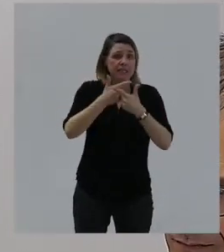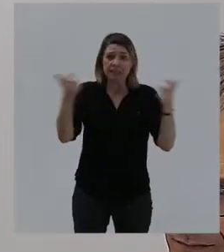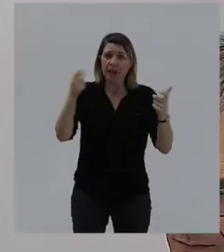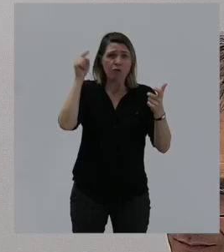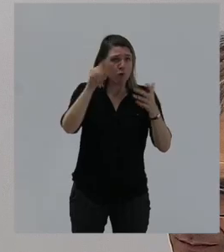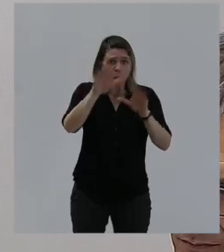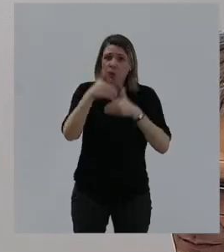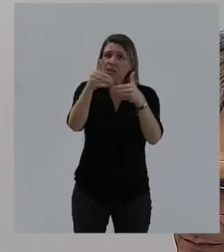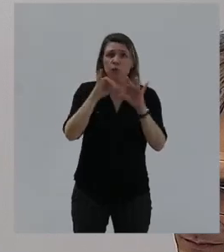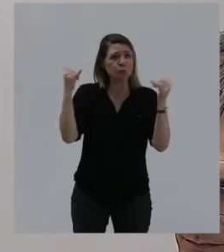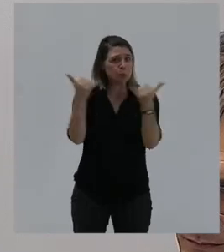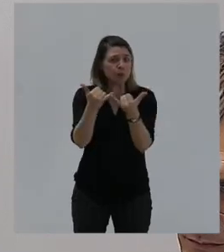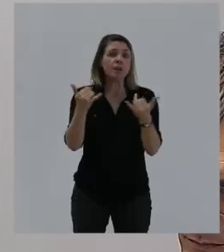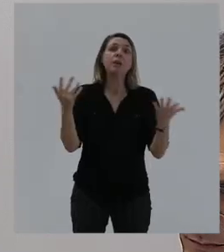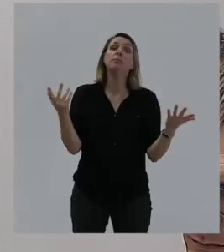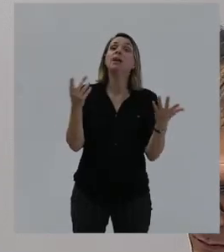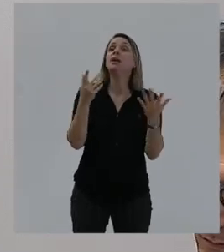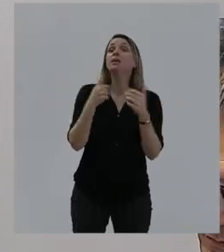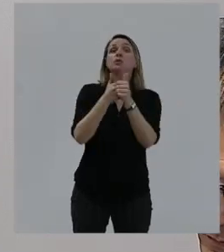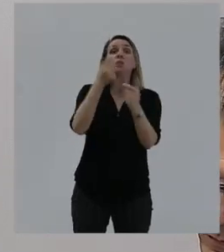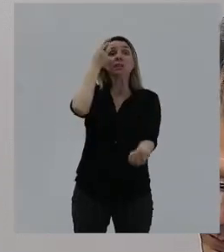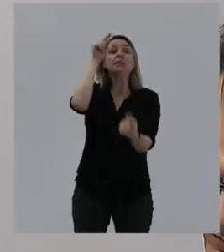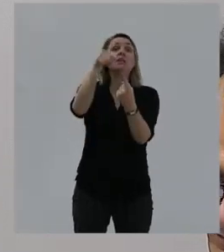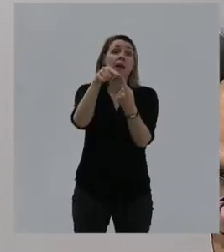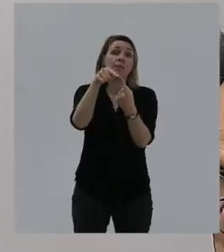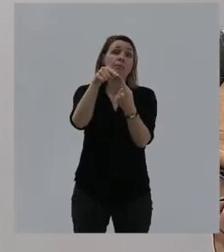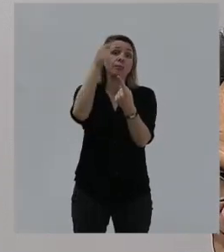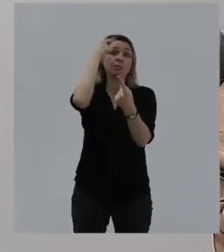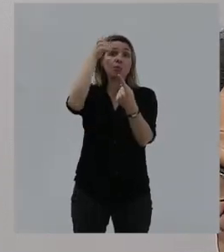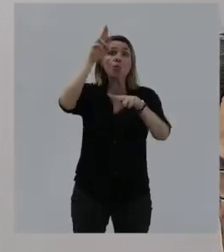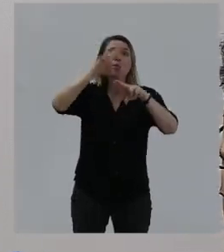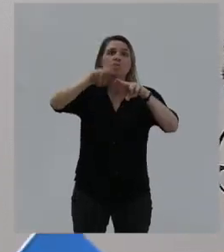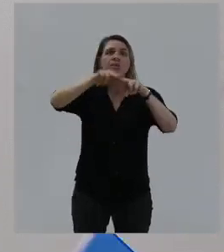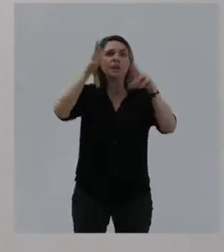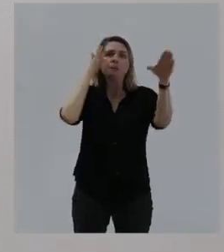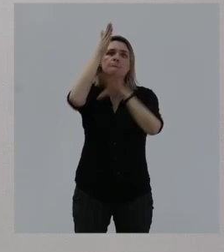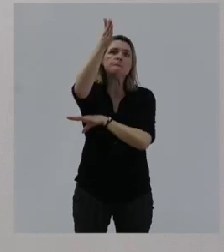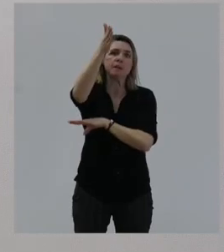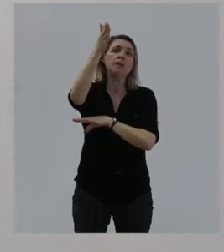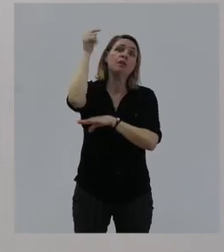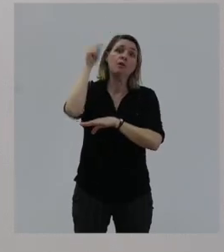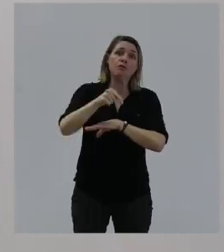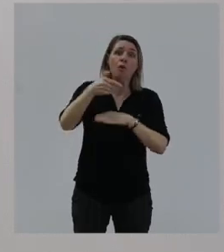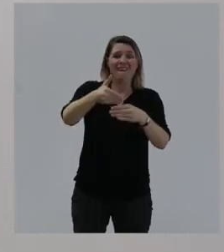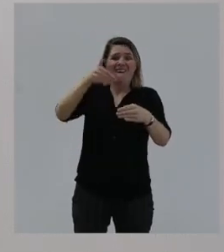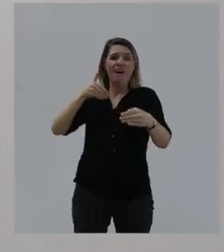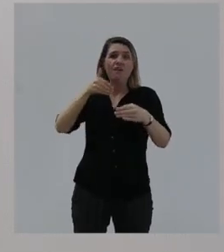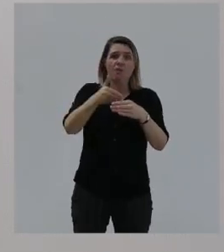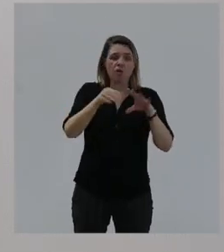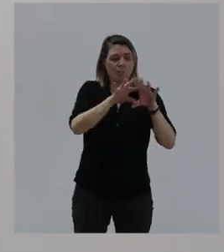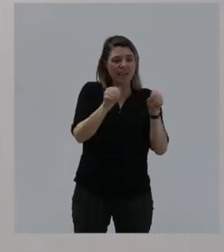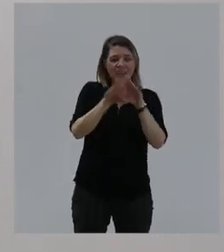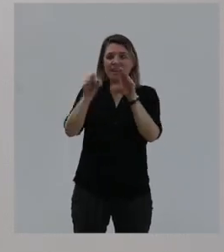en fonction des sujets que nous allons aborder pour envisager les grands chantiers de demain, il faut aussi composer des